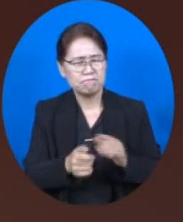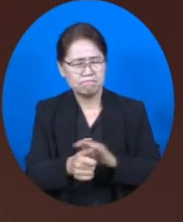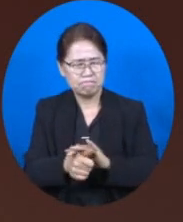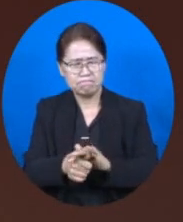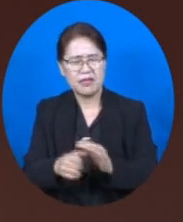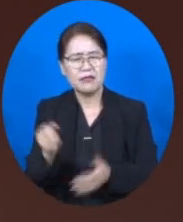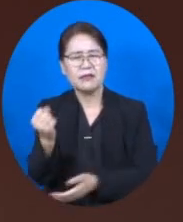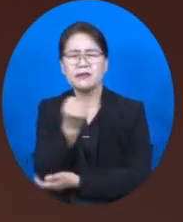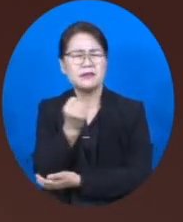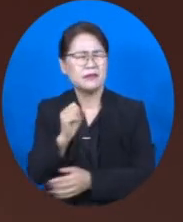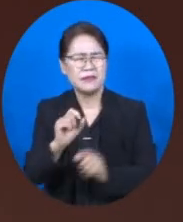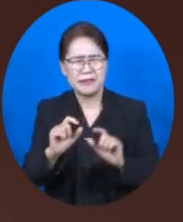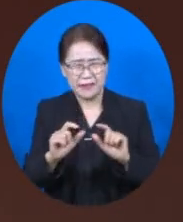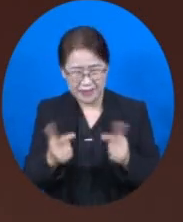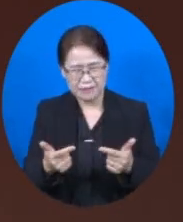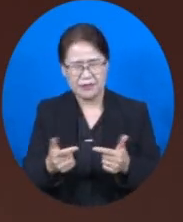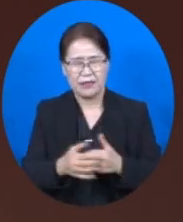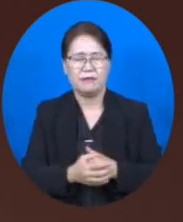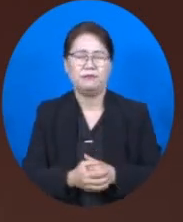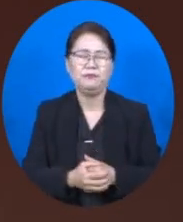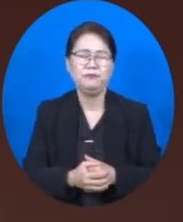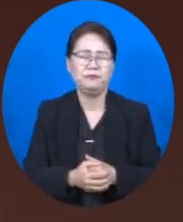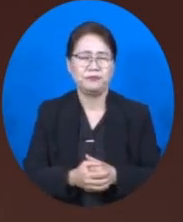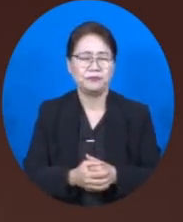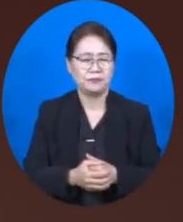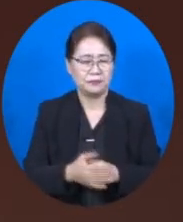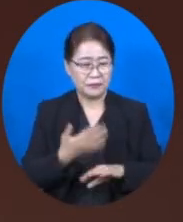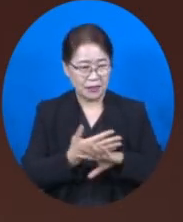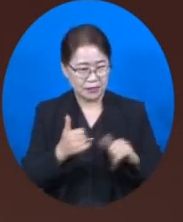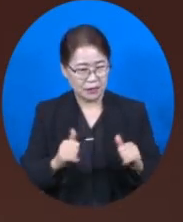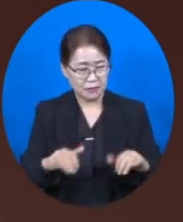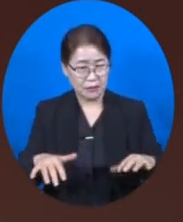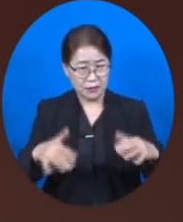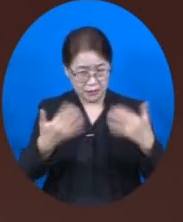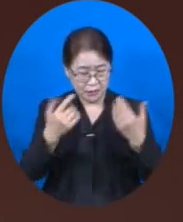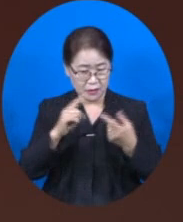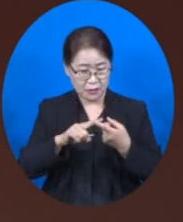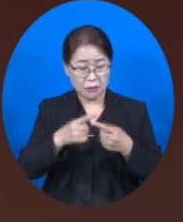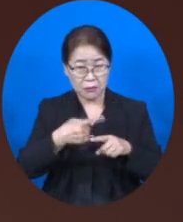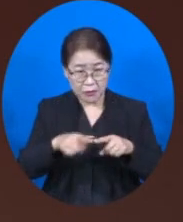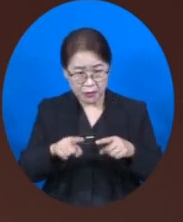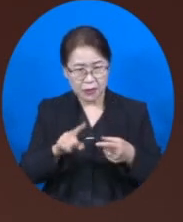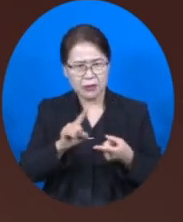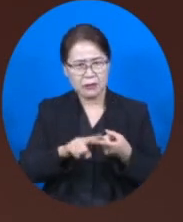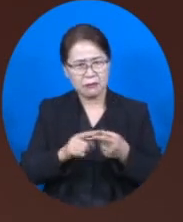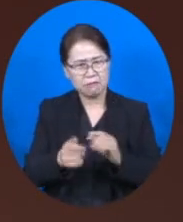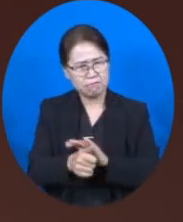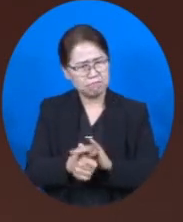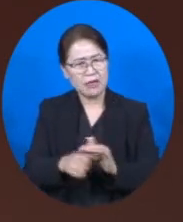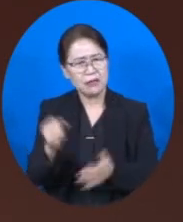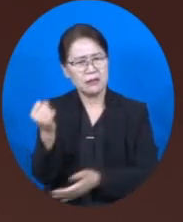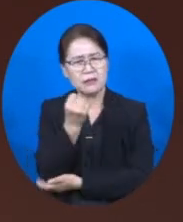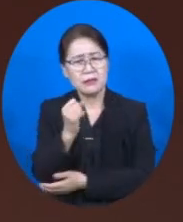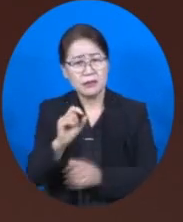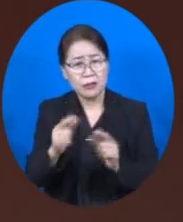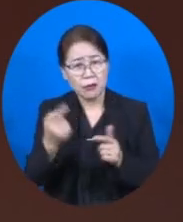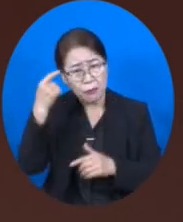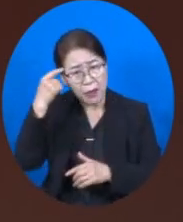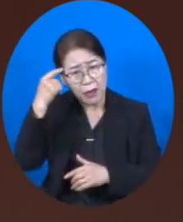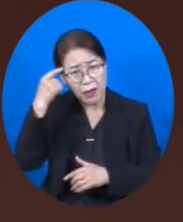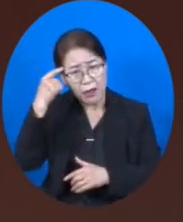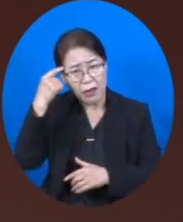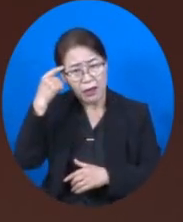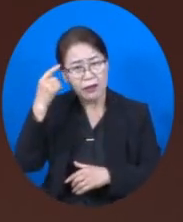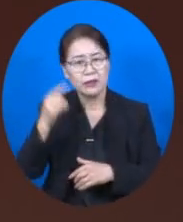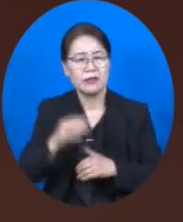않는다라고 하는 것입니다 다른 사람의 시선에 대해서 평가에 대해서 흔들리지 않습니다 왜냐하면